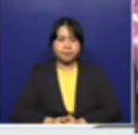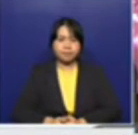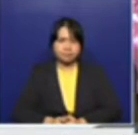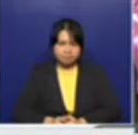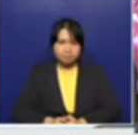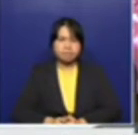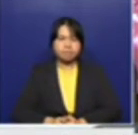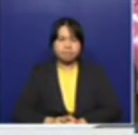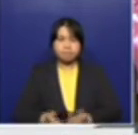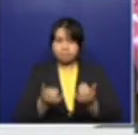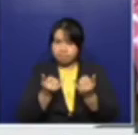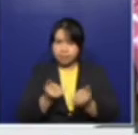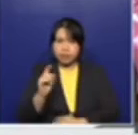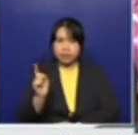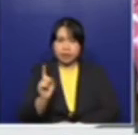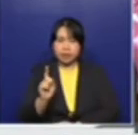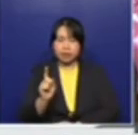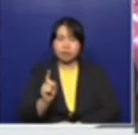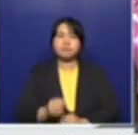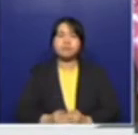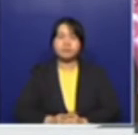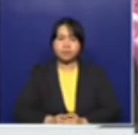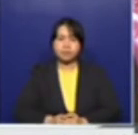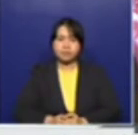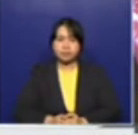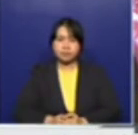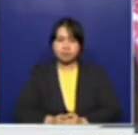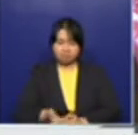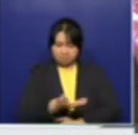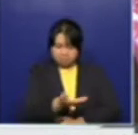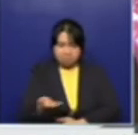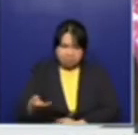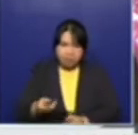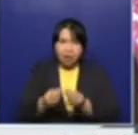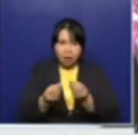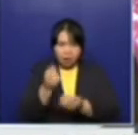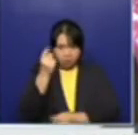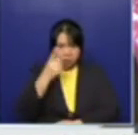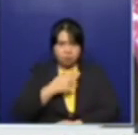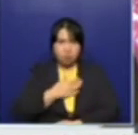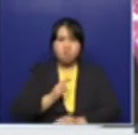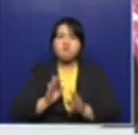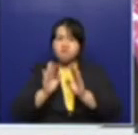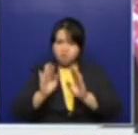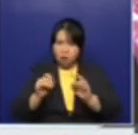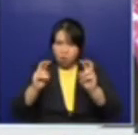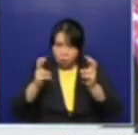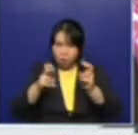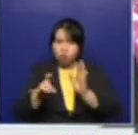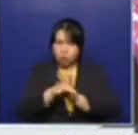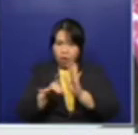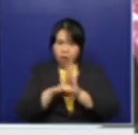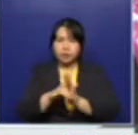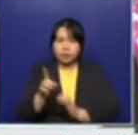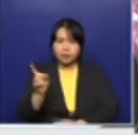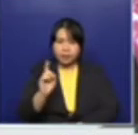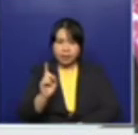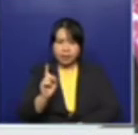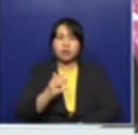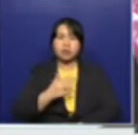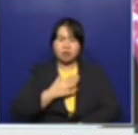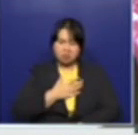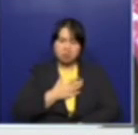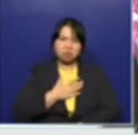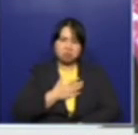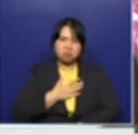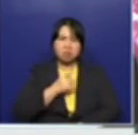พราะฉะนั้นเพื่อให้ทุกฝ่ายเข้าใจผมอยากจะฝากประเด็นสุดท้ายว่าผมนี่ไม่เห็